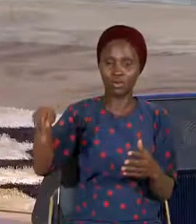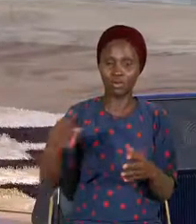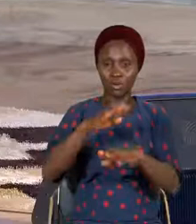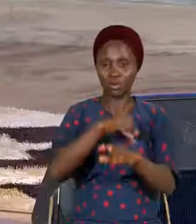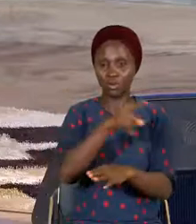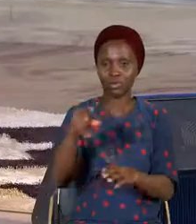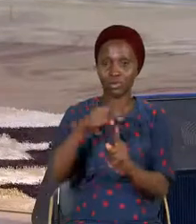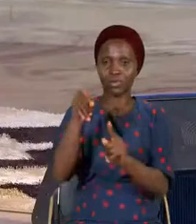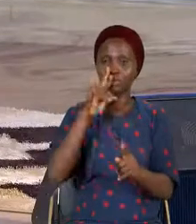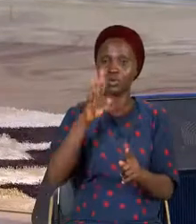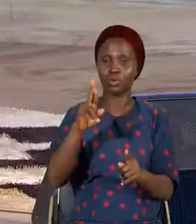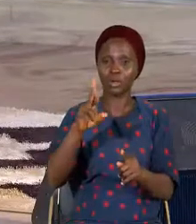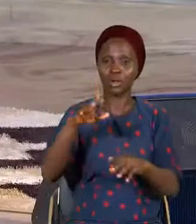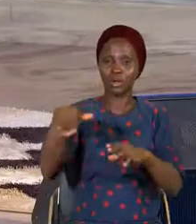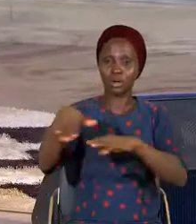vu. »